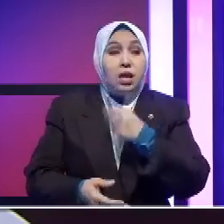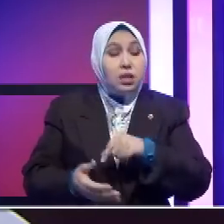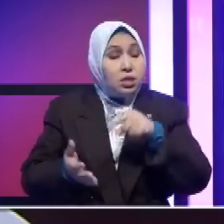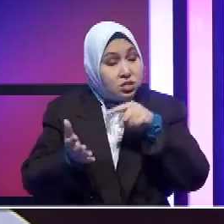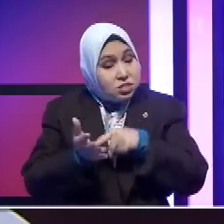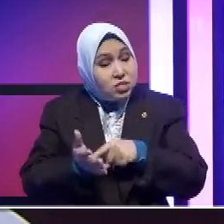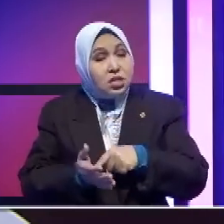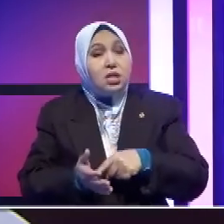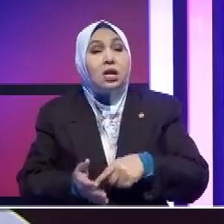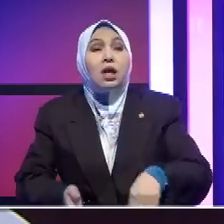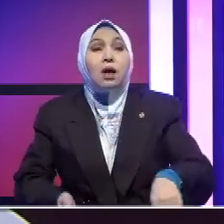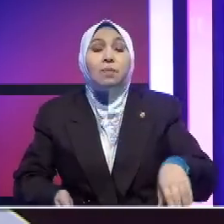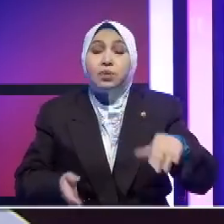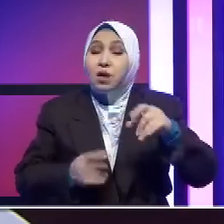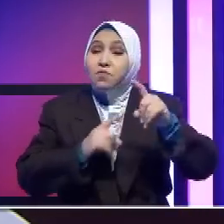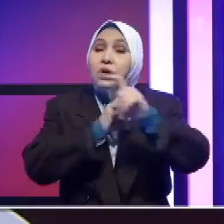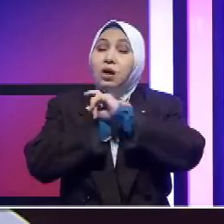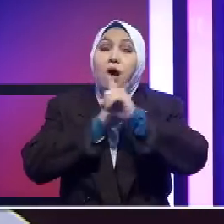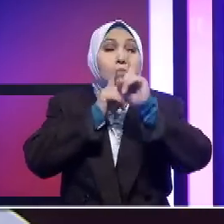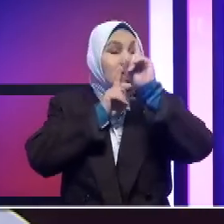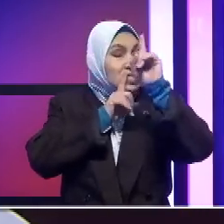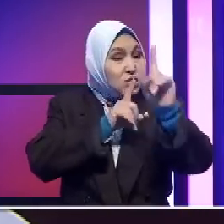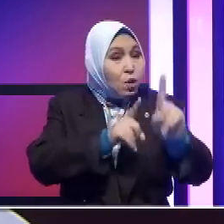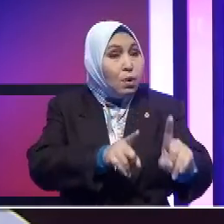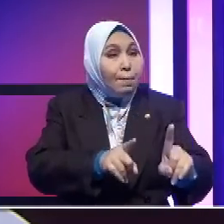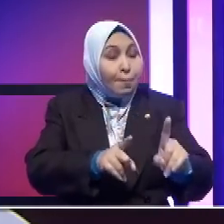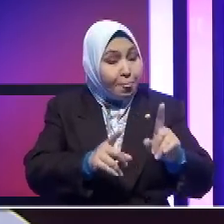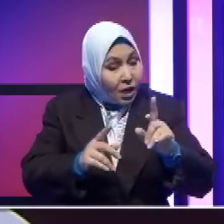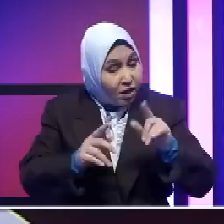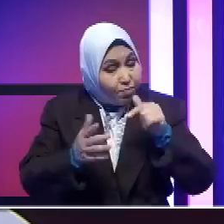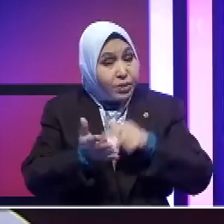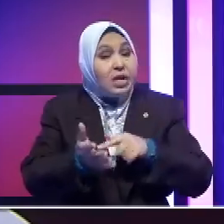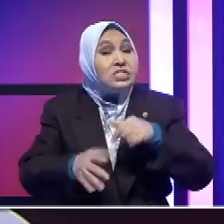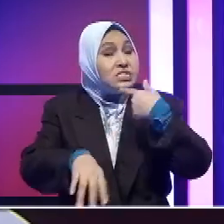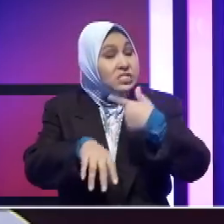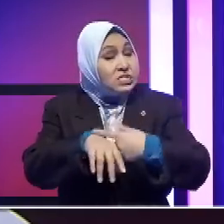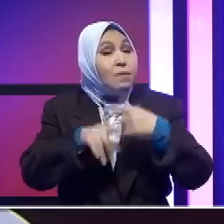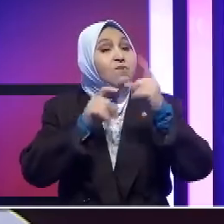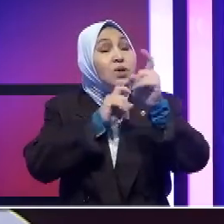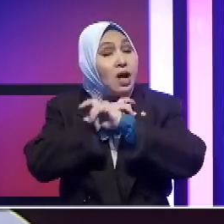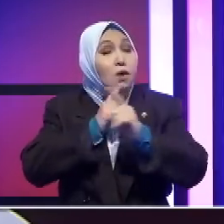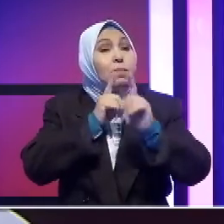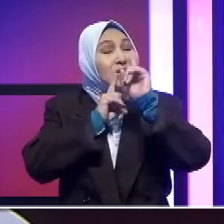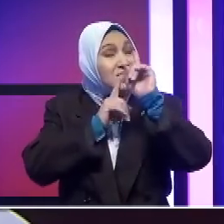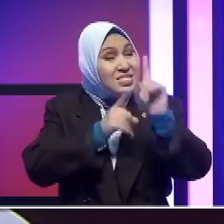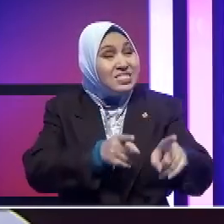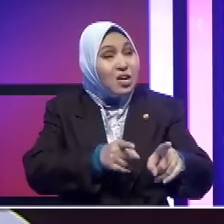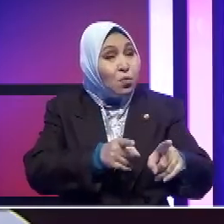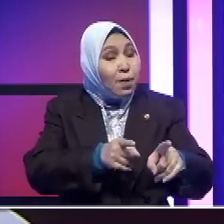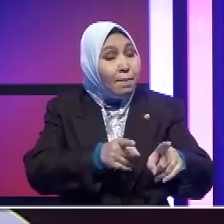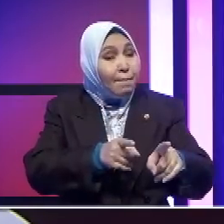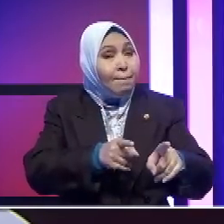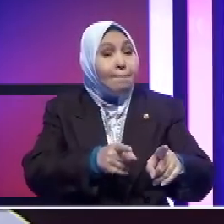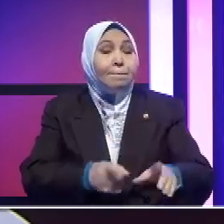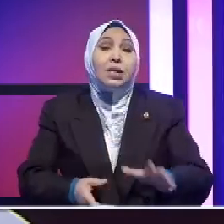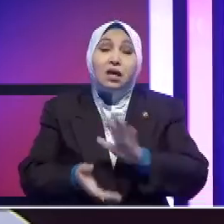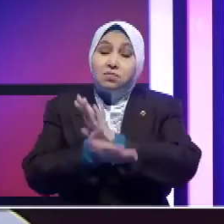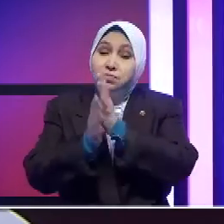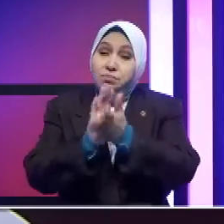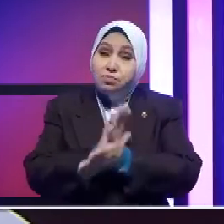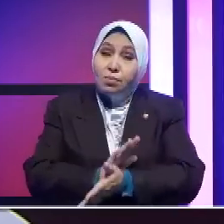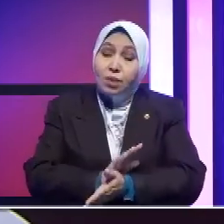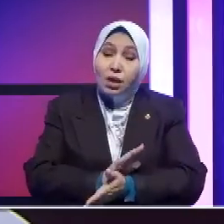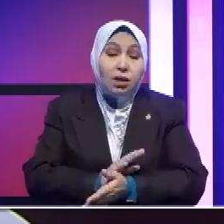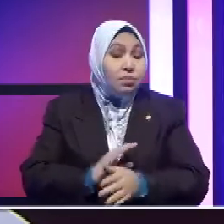sinilah Nabi Firaun membalas. Kali ini Firaun membalas, qala Firaun ma urikum illa ma ara,